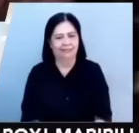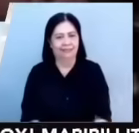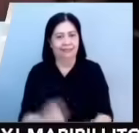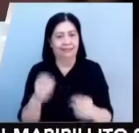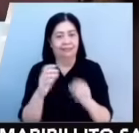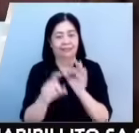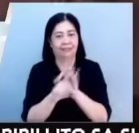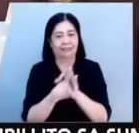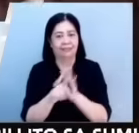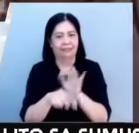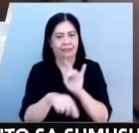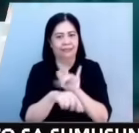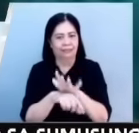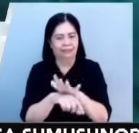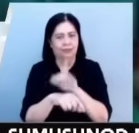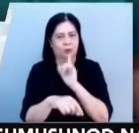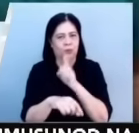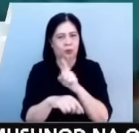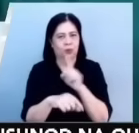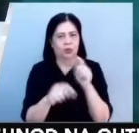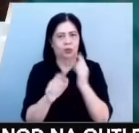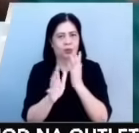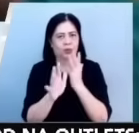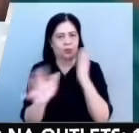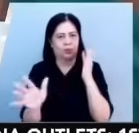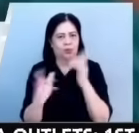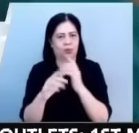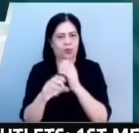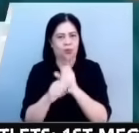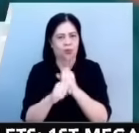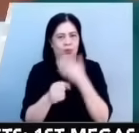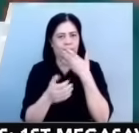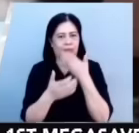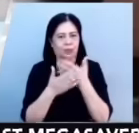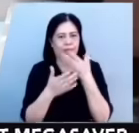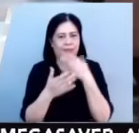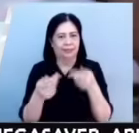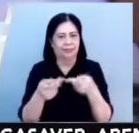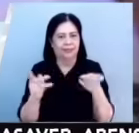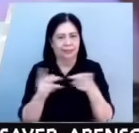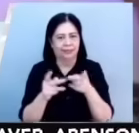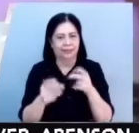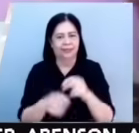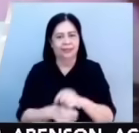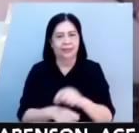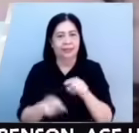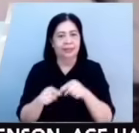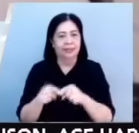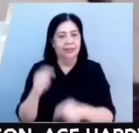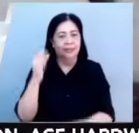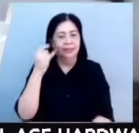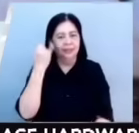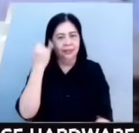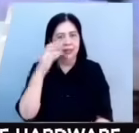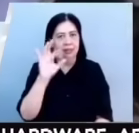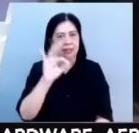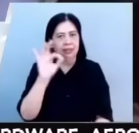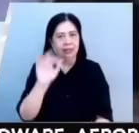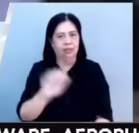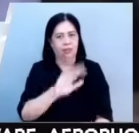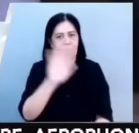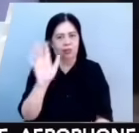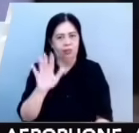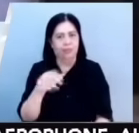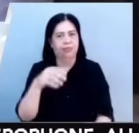maaga pa lang ay talagang pumila na para makakuha ng magandang pwesto. Gaya ni Juzane na alas 9 pa lang daw ng umaga ay